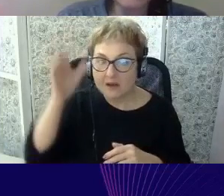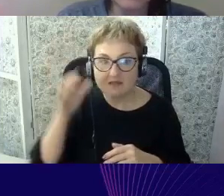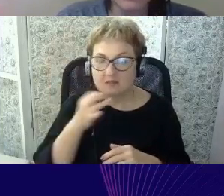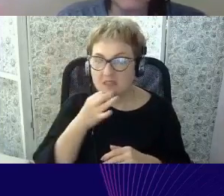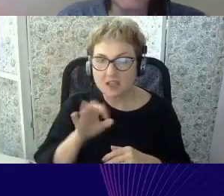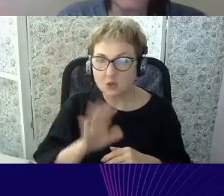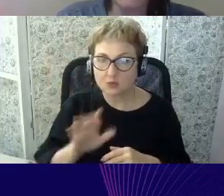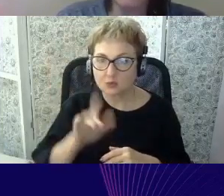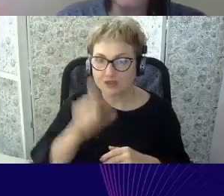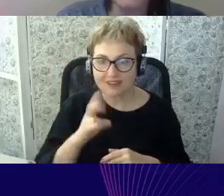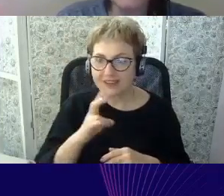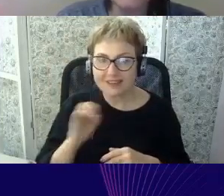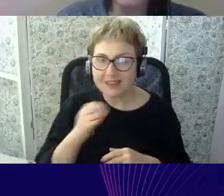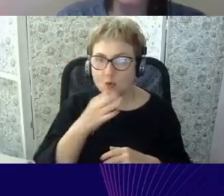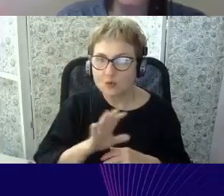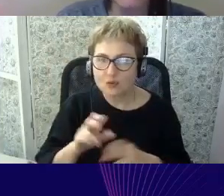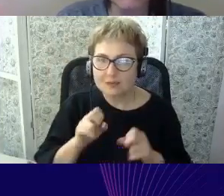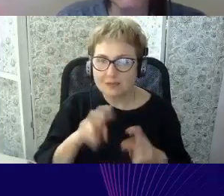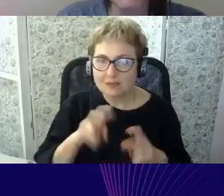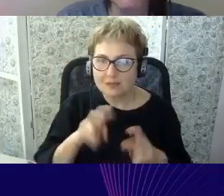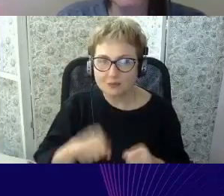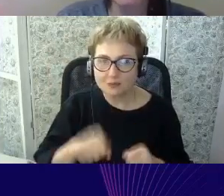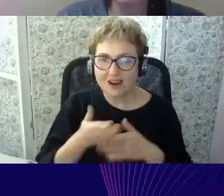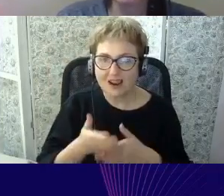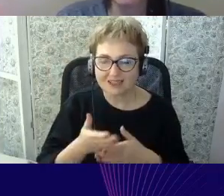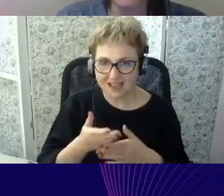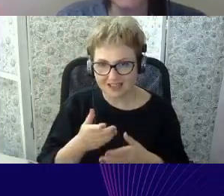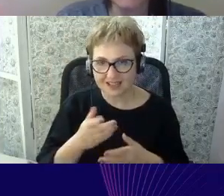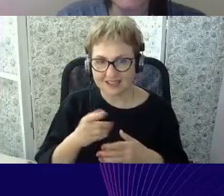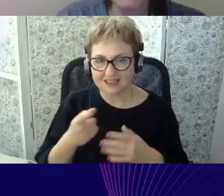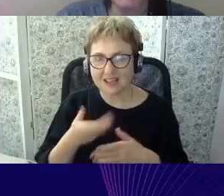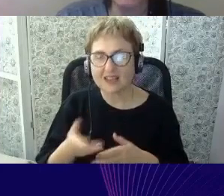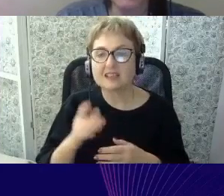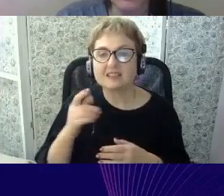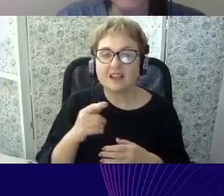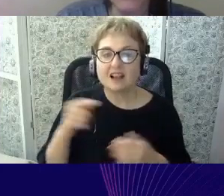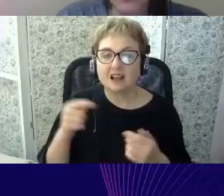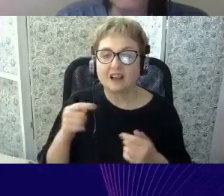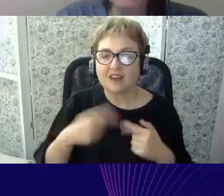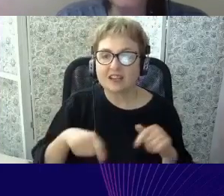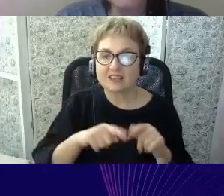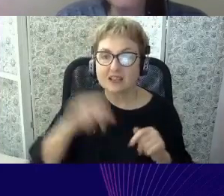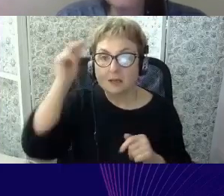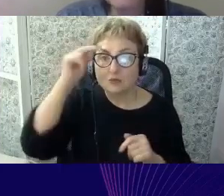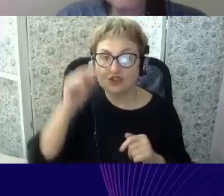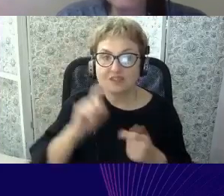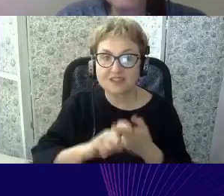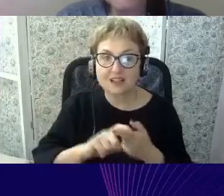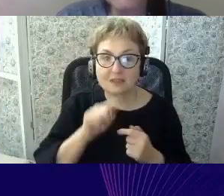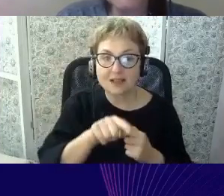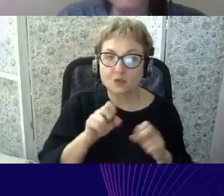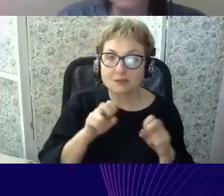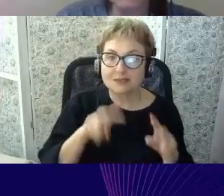не любой человек и не любой специалист сможет оказать содействие в организации обучения. Потому что в зависимости